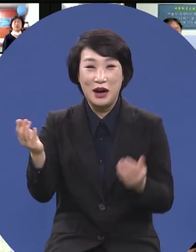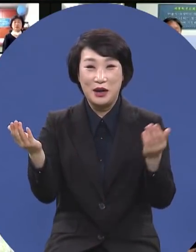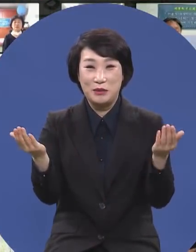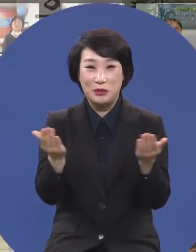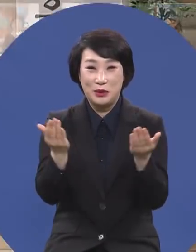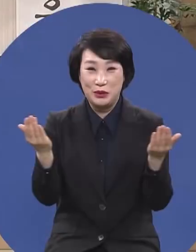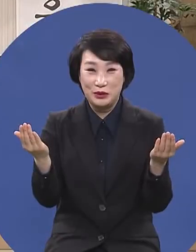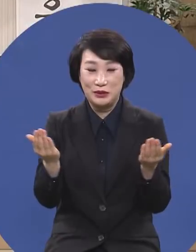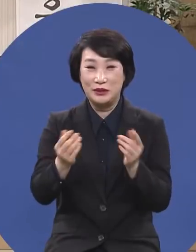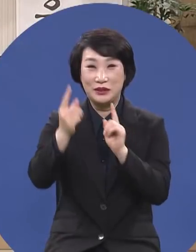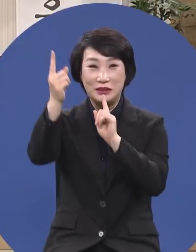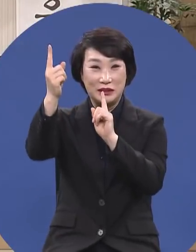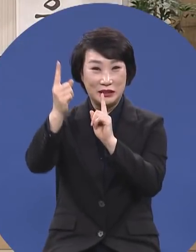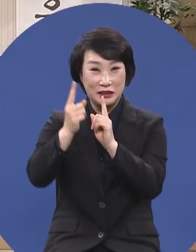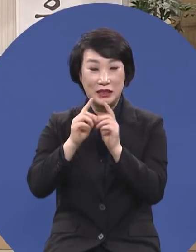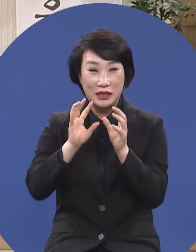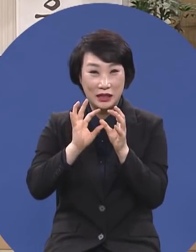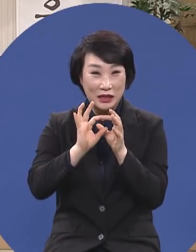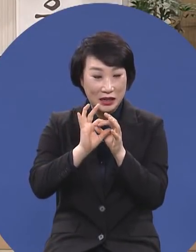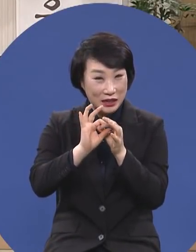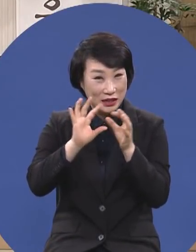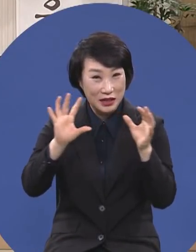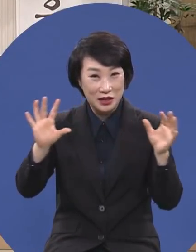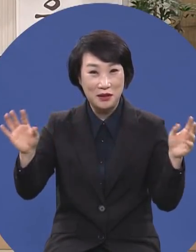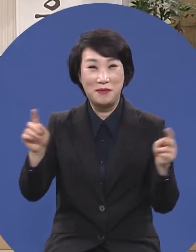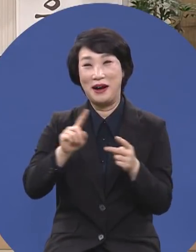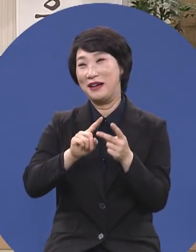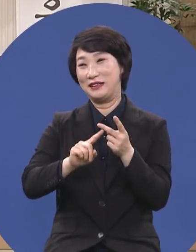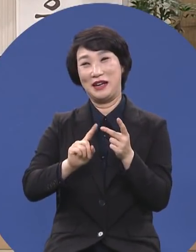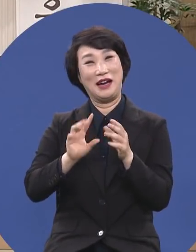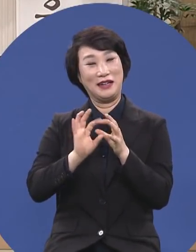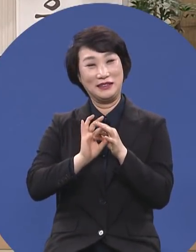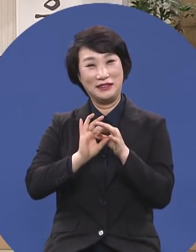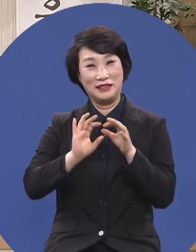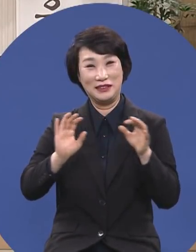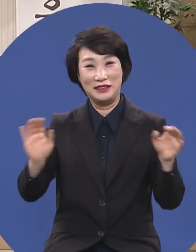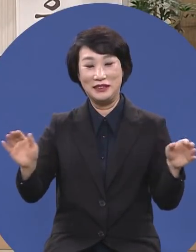만사형통하리라. 무슨 일을